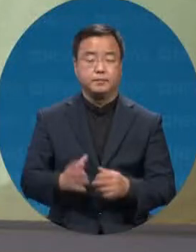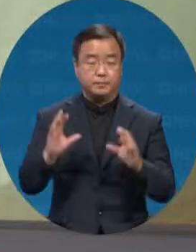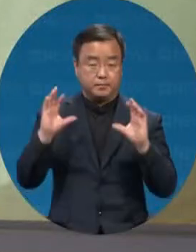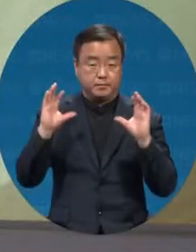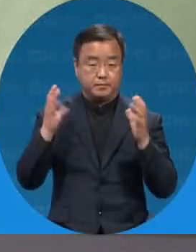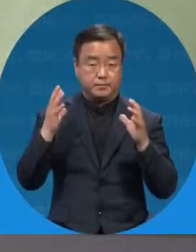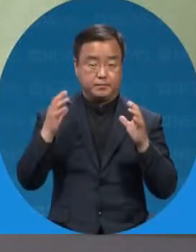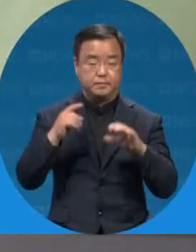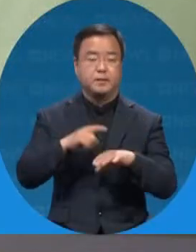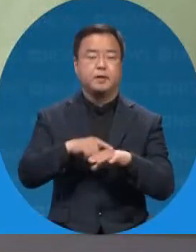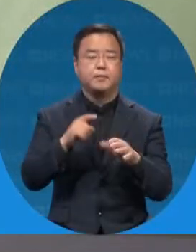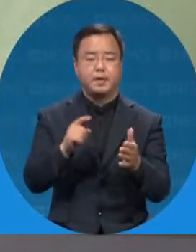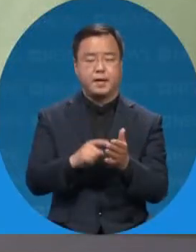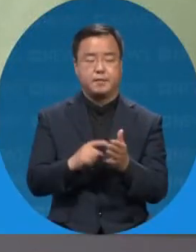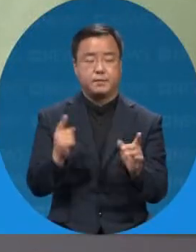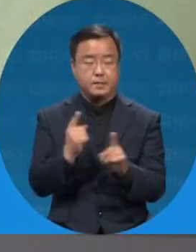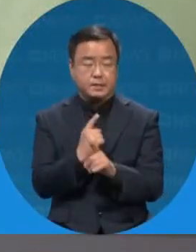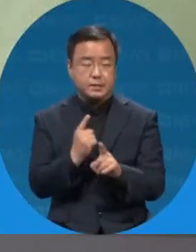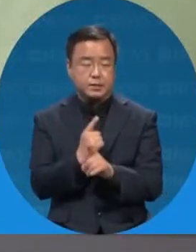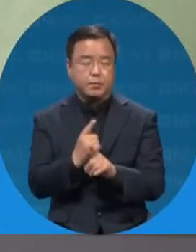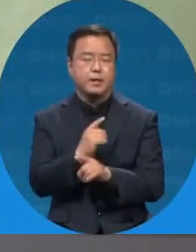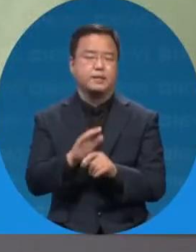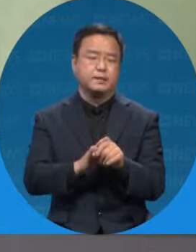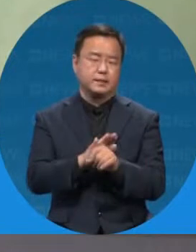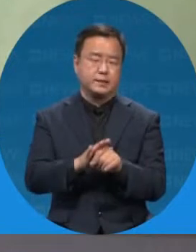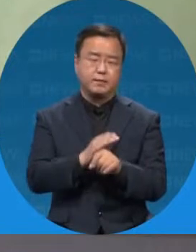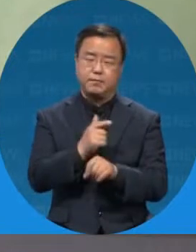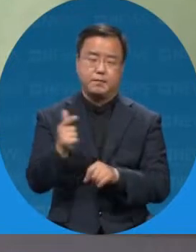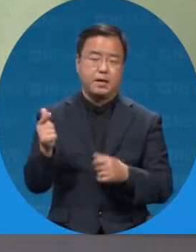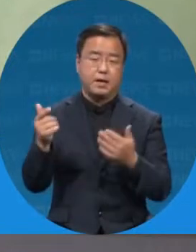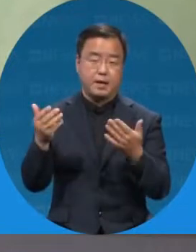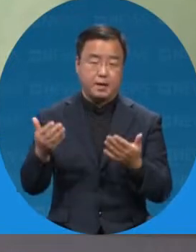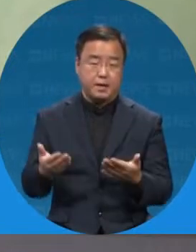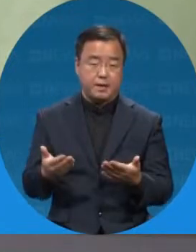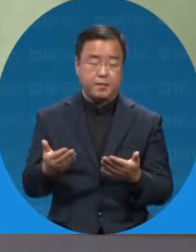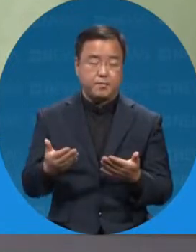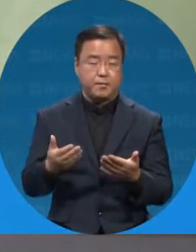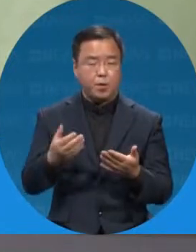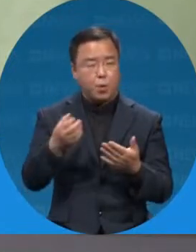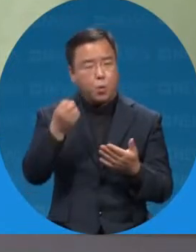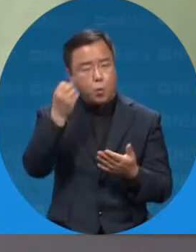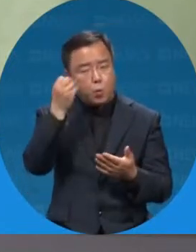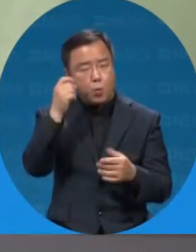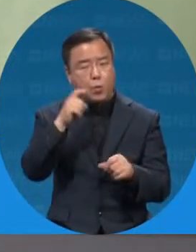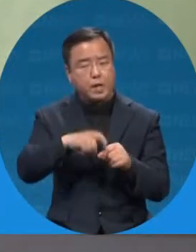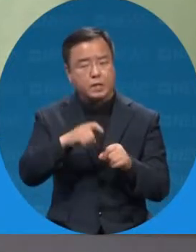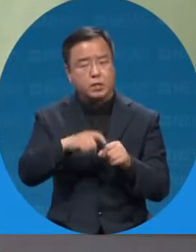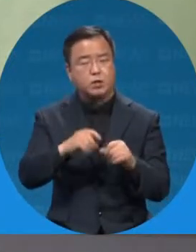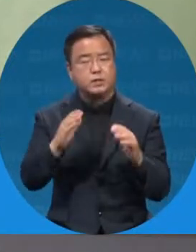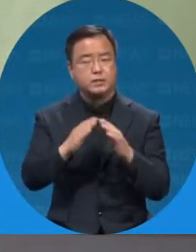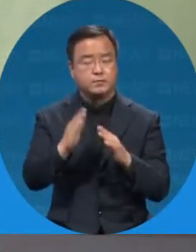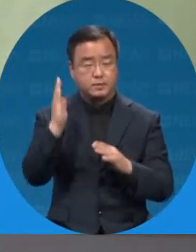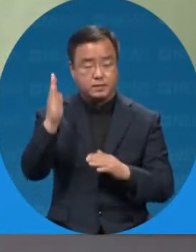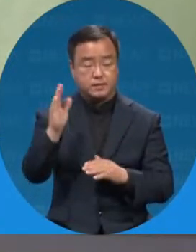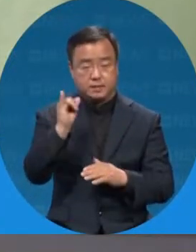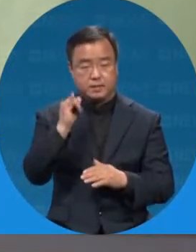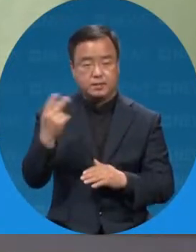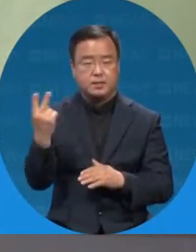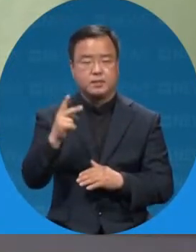어린이들의 마음을 치유해주며 큰 사랑을 받는 신비한 떡집 이야기가 있죠. 2010년에 처음